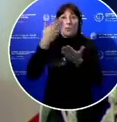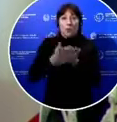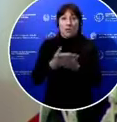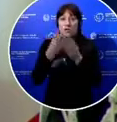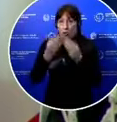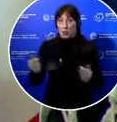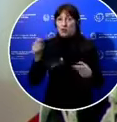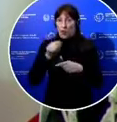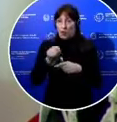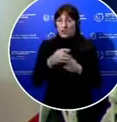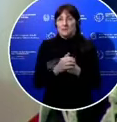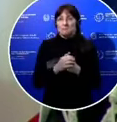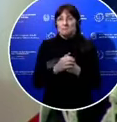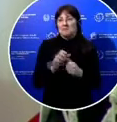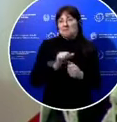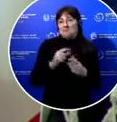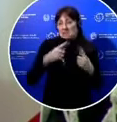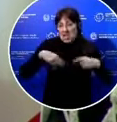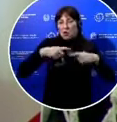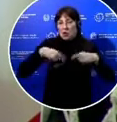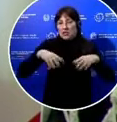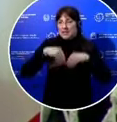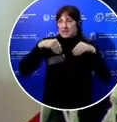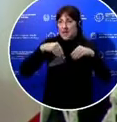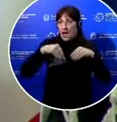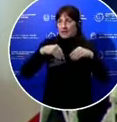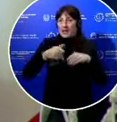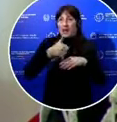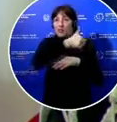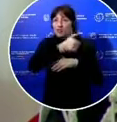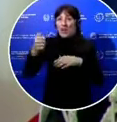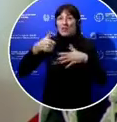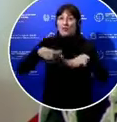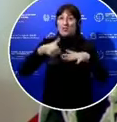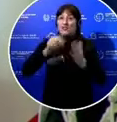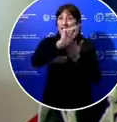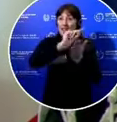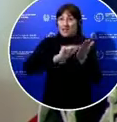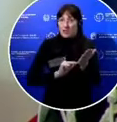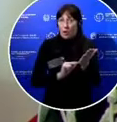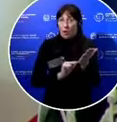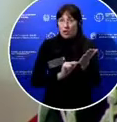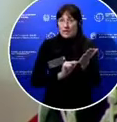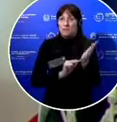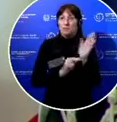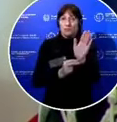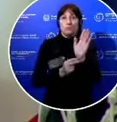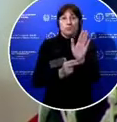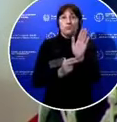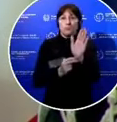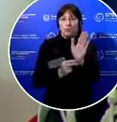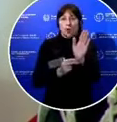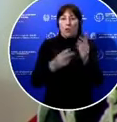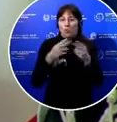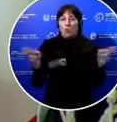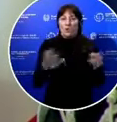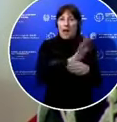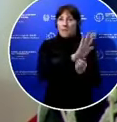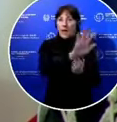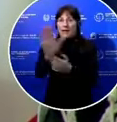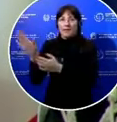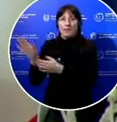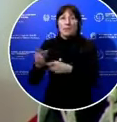L'esito di questi primi incontri è stata la redazione di 116 relazioni strutturate che sono state presentate pubblicamente dagli esperti in